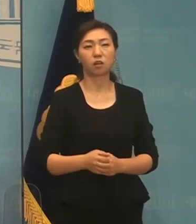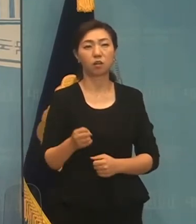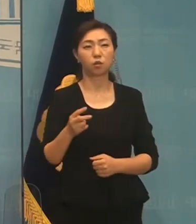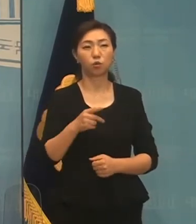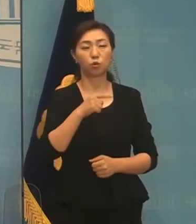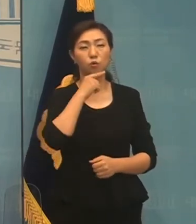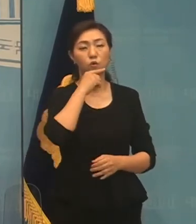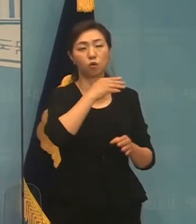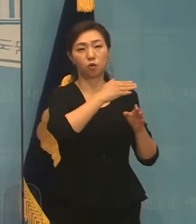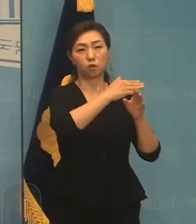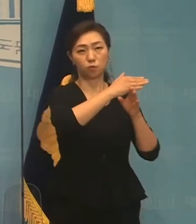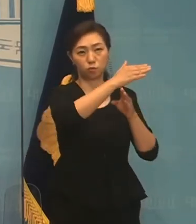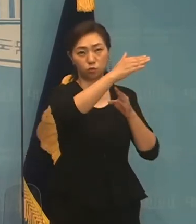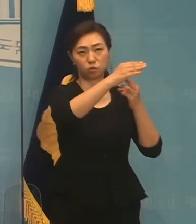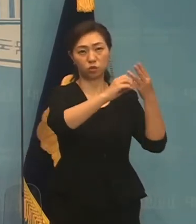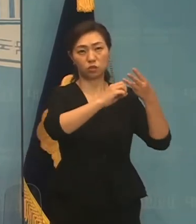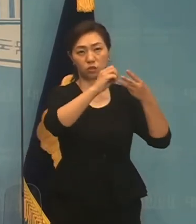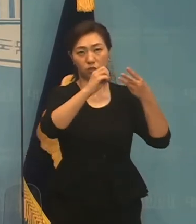북태평양